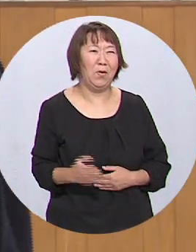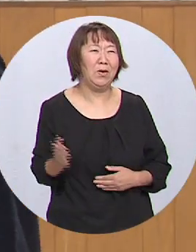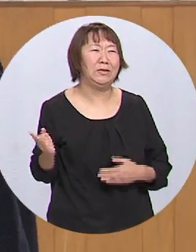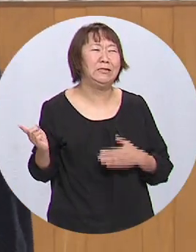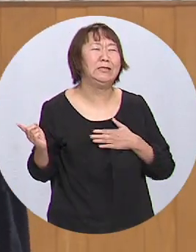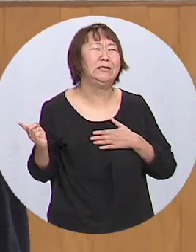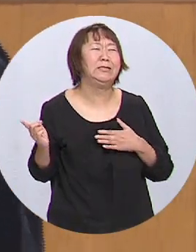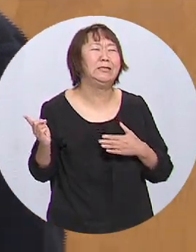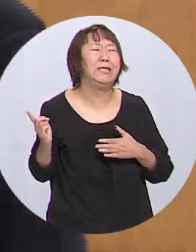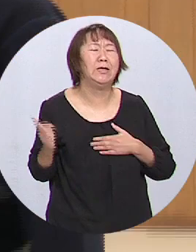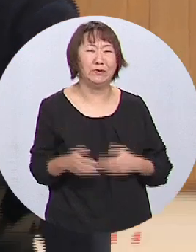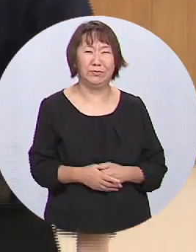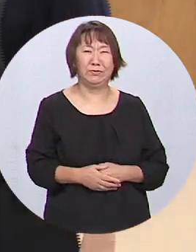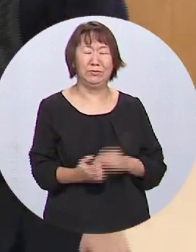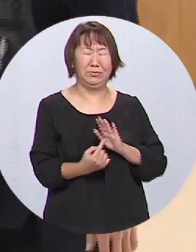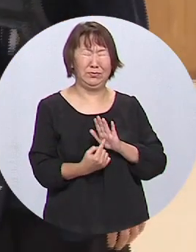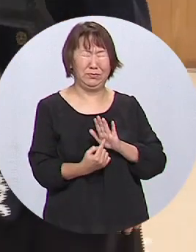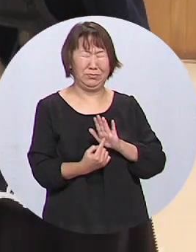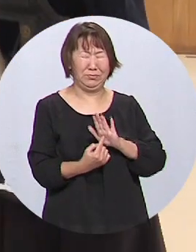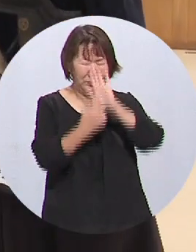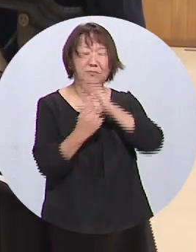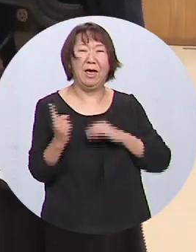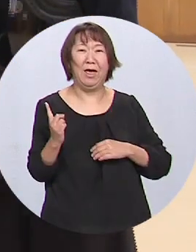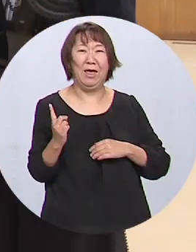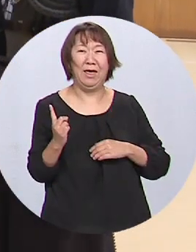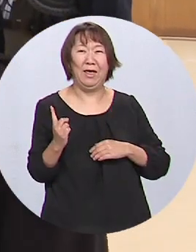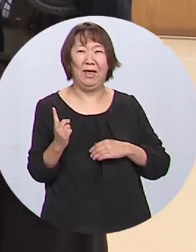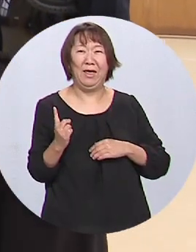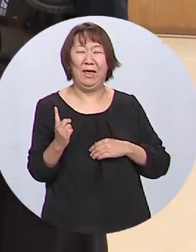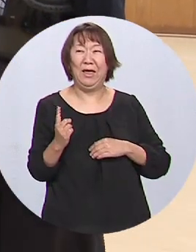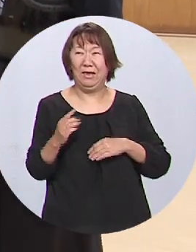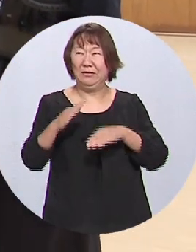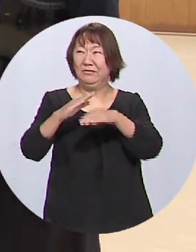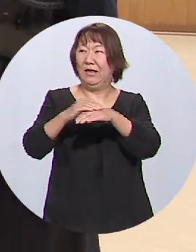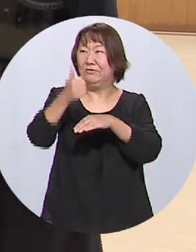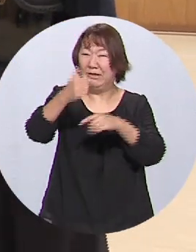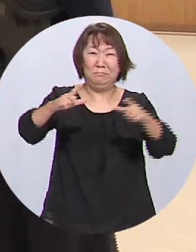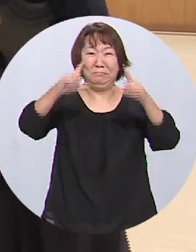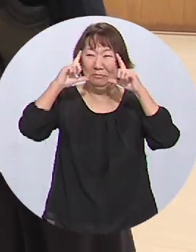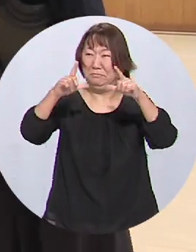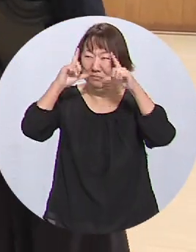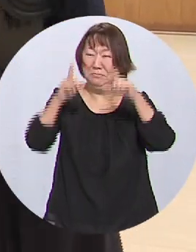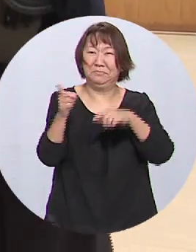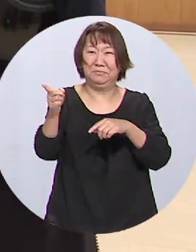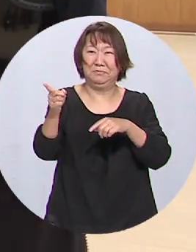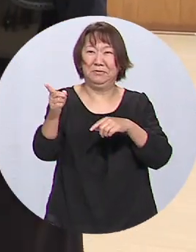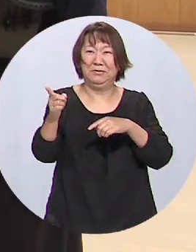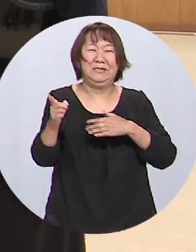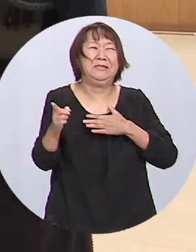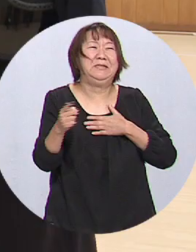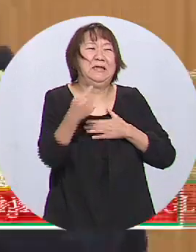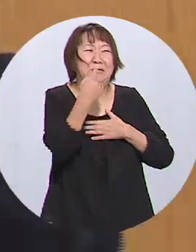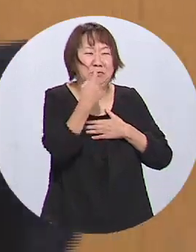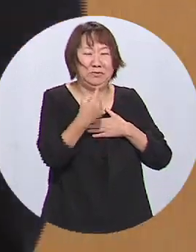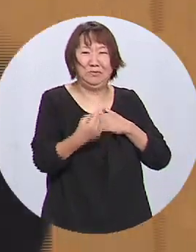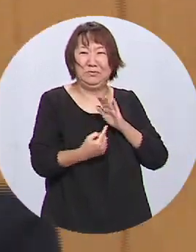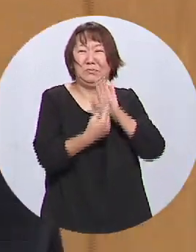はい、知ってます。 あ、本当ですか？ はい、 ご存知ですか？ 選手権とか出てる。 あ、そうです。 あの足立選手ですよね。 は